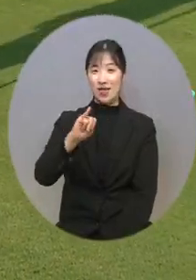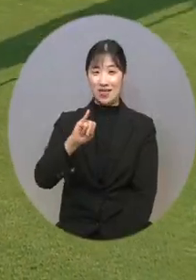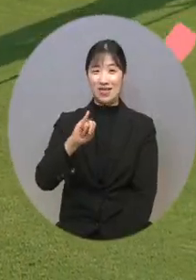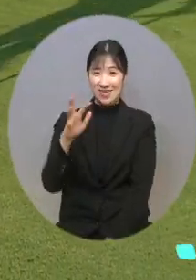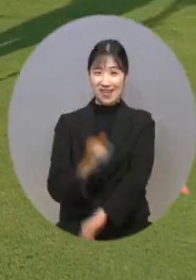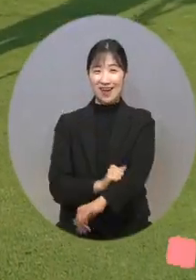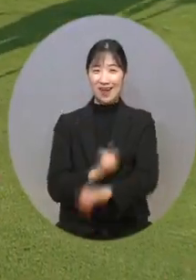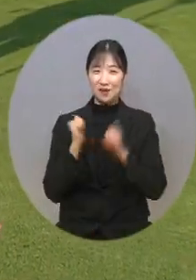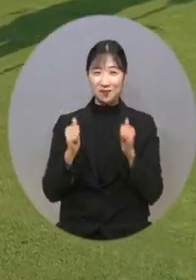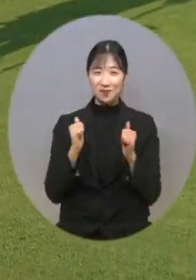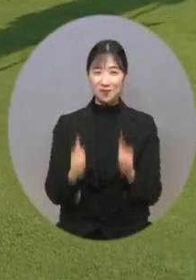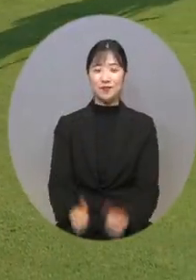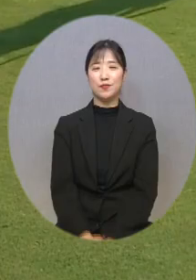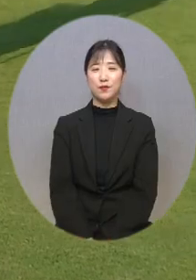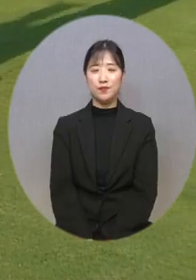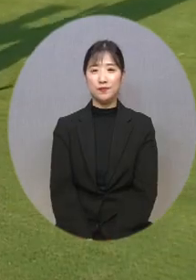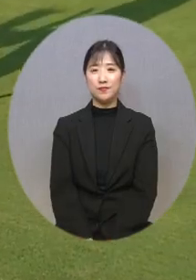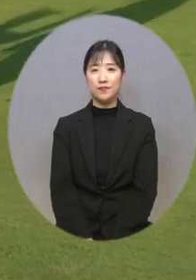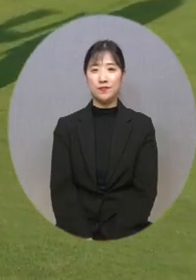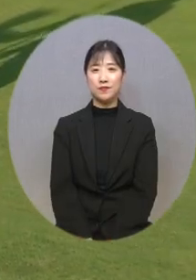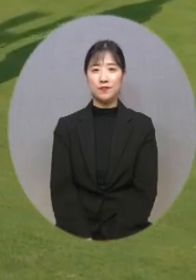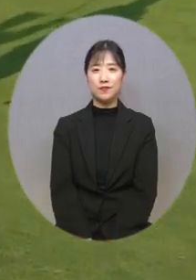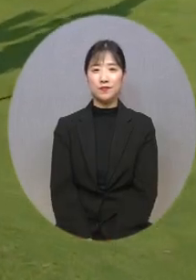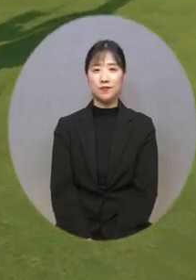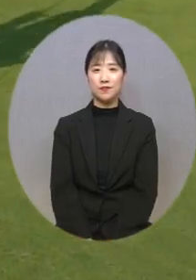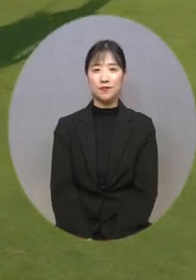나이스 바디! 아우, 후!